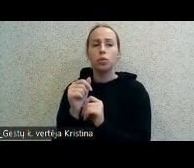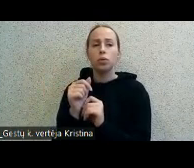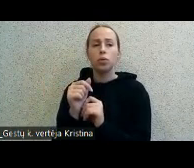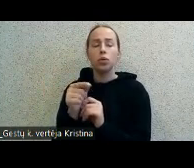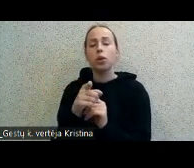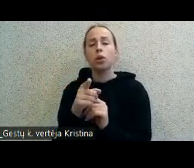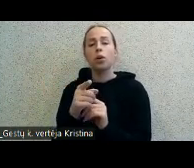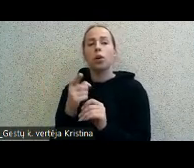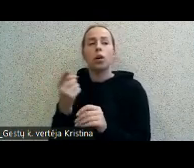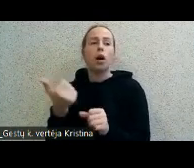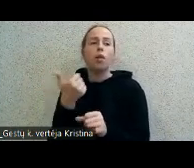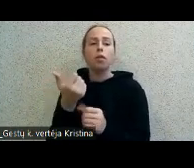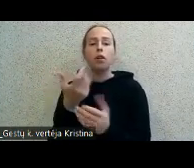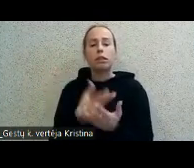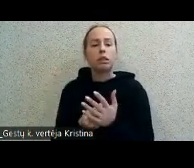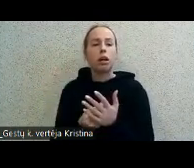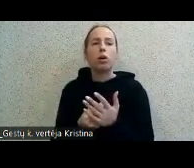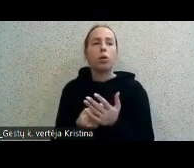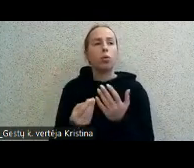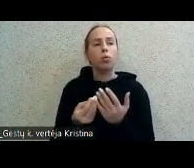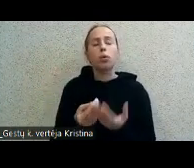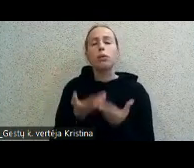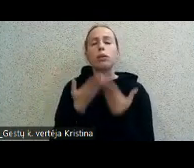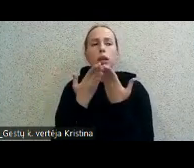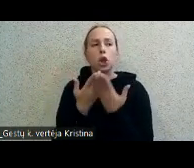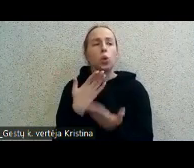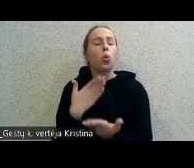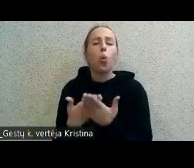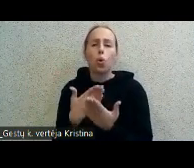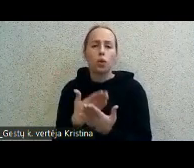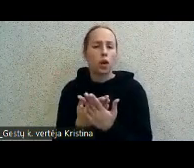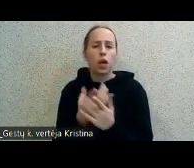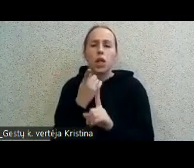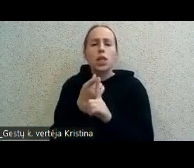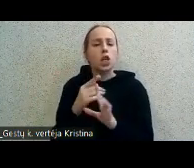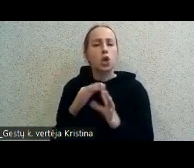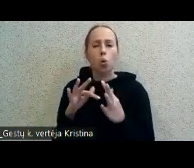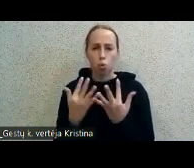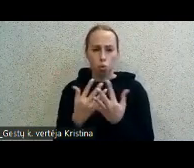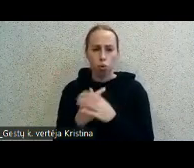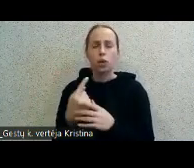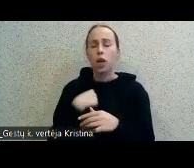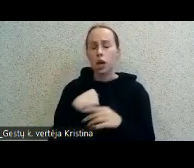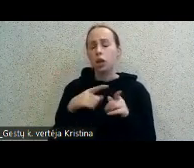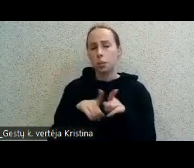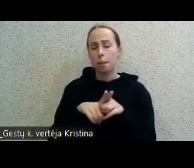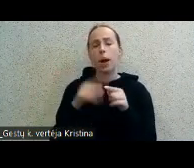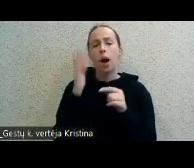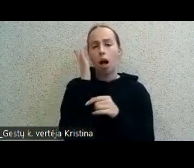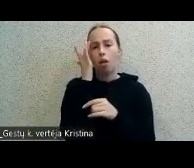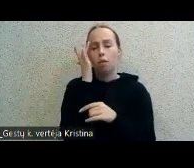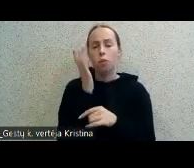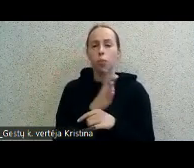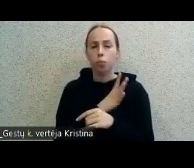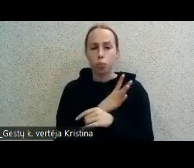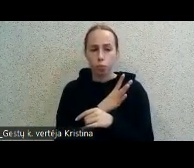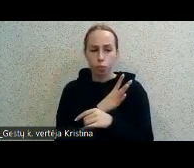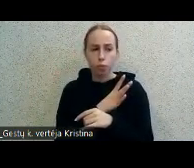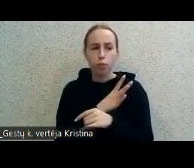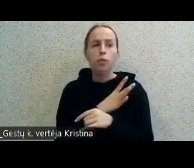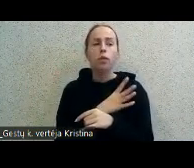palaikyti skaitimą savo malonumą. Bet kas jiems iš to? Aš irgi apie tai galvojau. Ir, aišku,